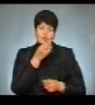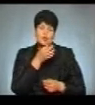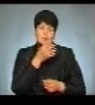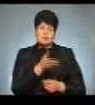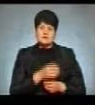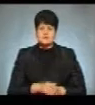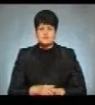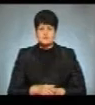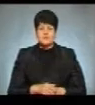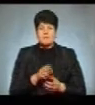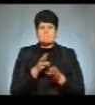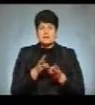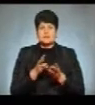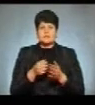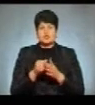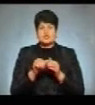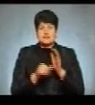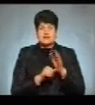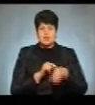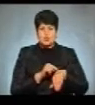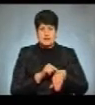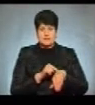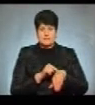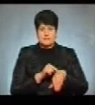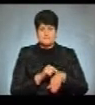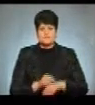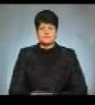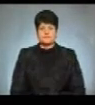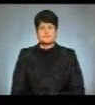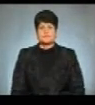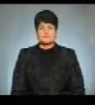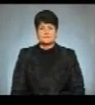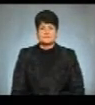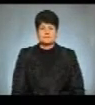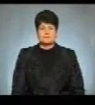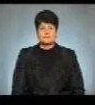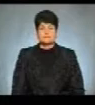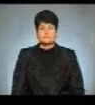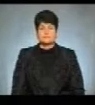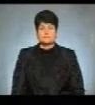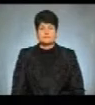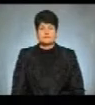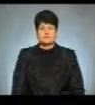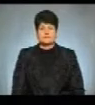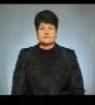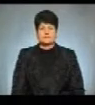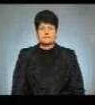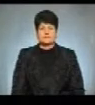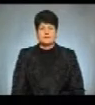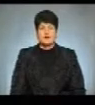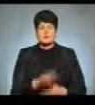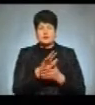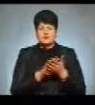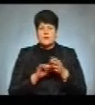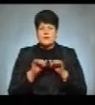Випікали паски і пряники до 16-ї години. Світлана Лазорик, Андрій Прокопів. Новини. Триватиме